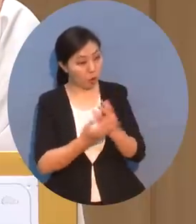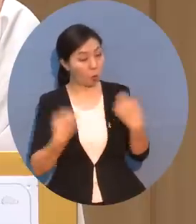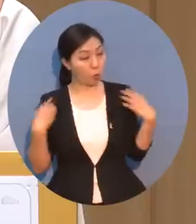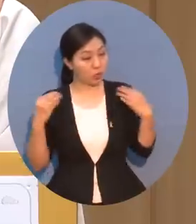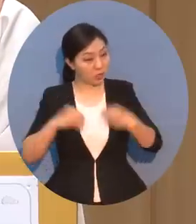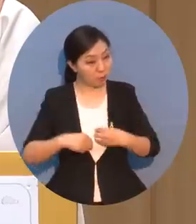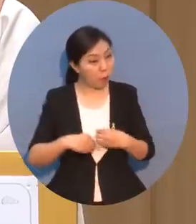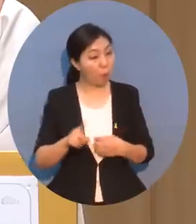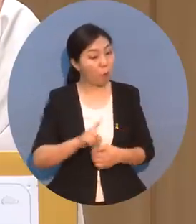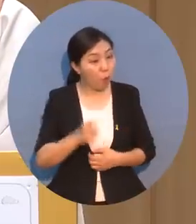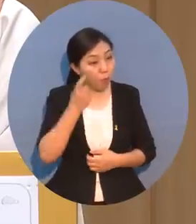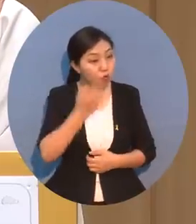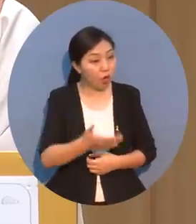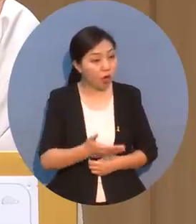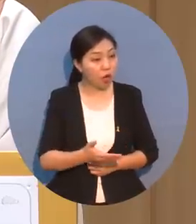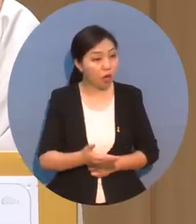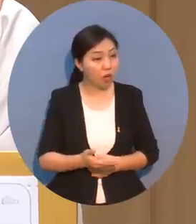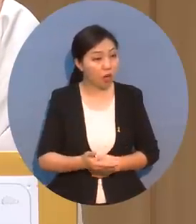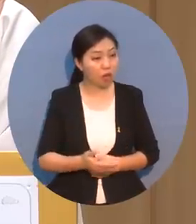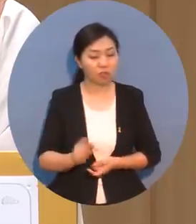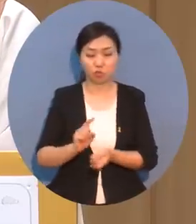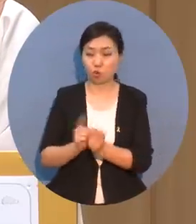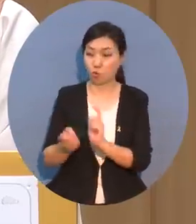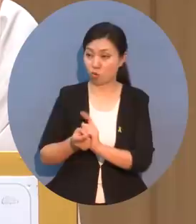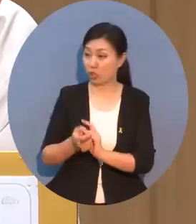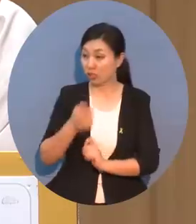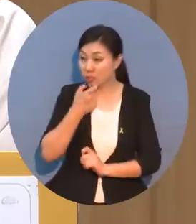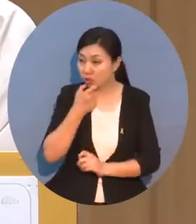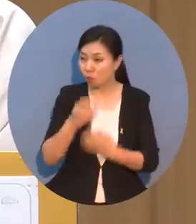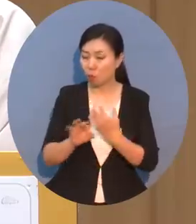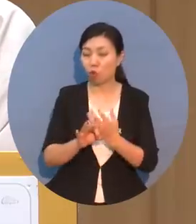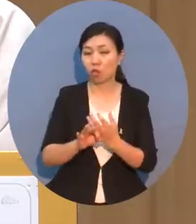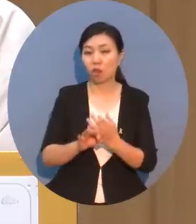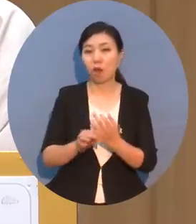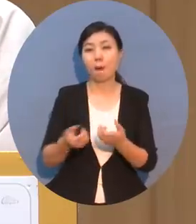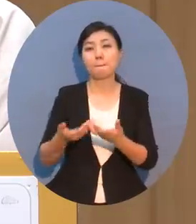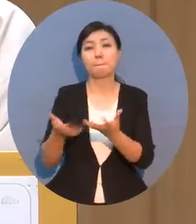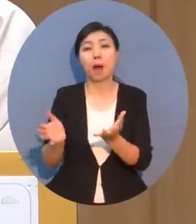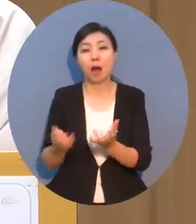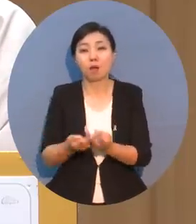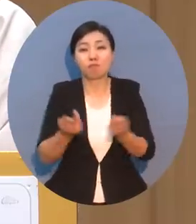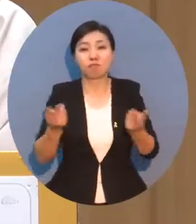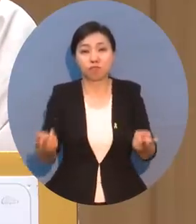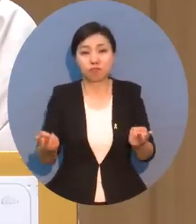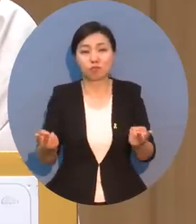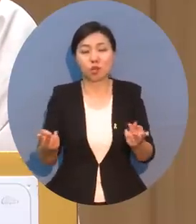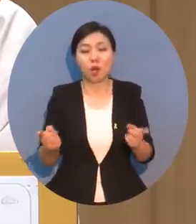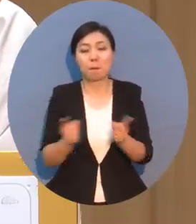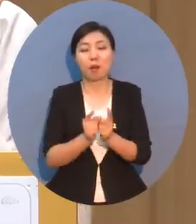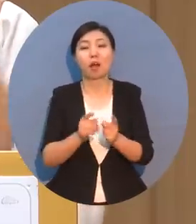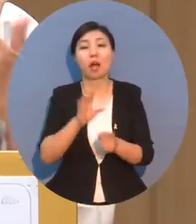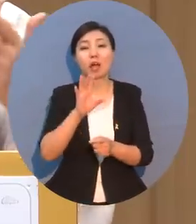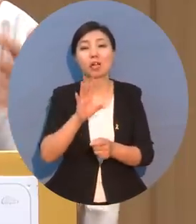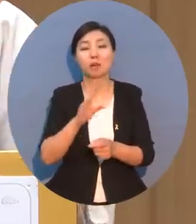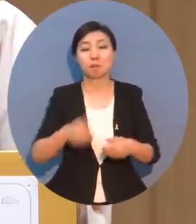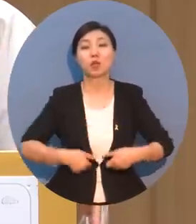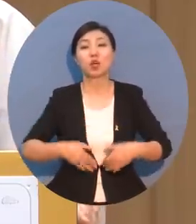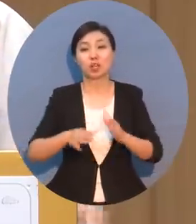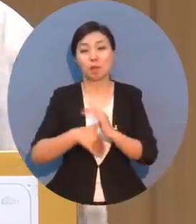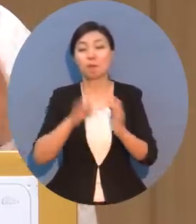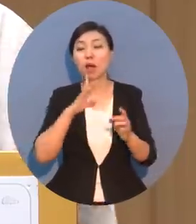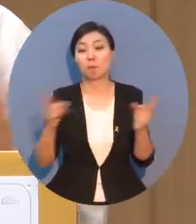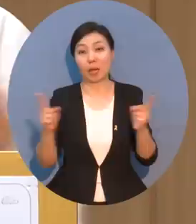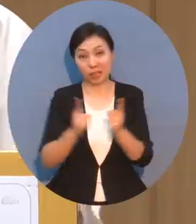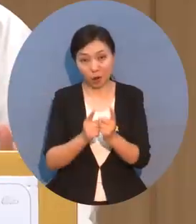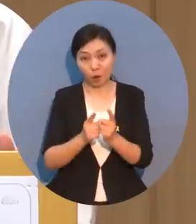옷을 입을래? 둘이 다 그건 뭐 싫다. 그러면 그럼 우리 각방 쓰자. 볼일 볼 때만 만나고. 이렇게